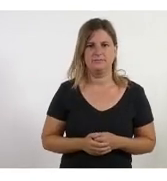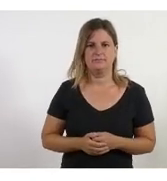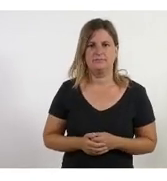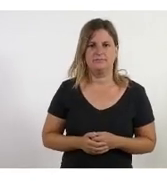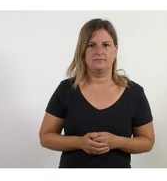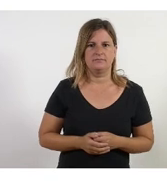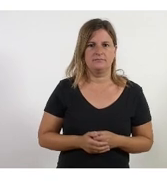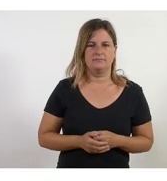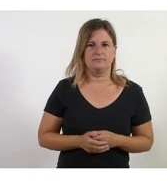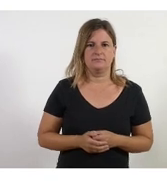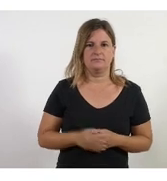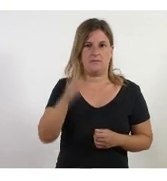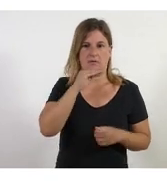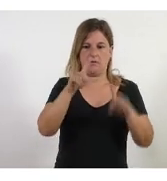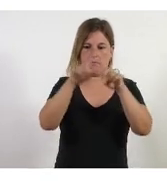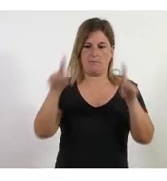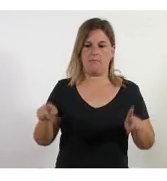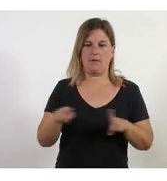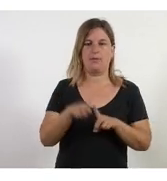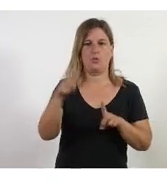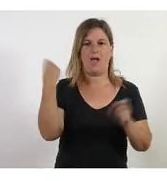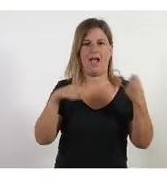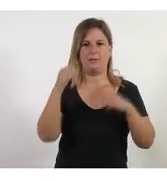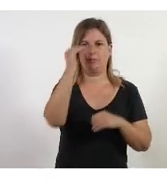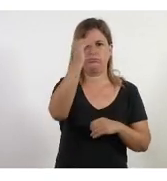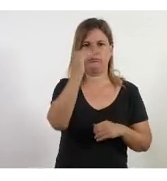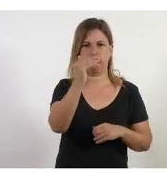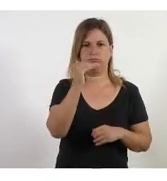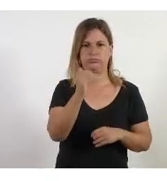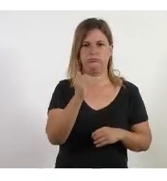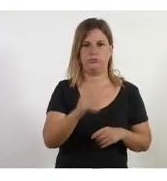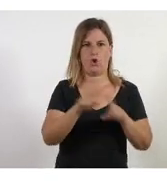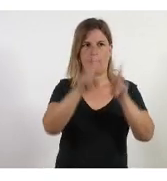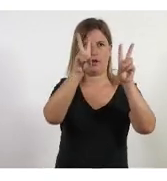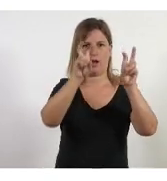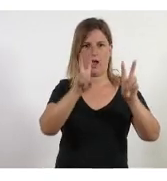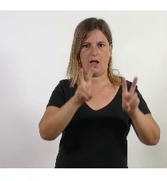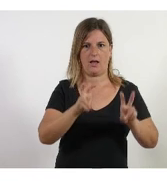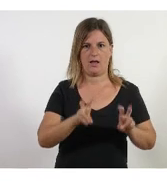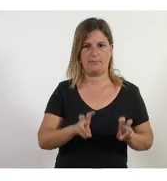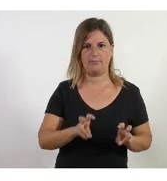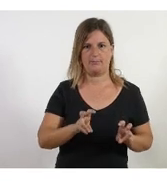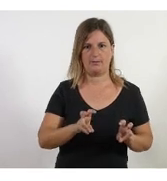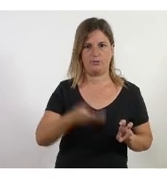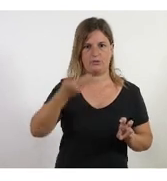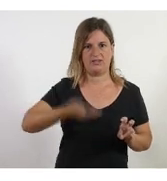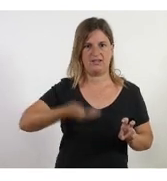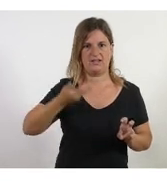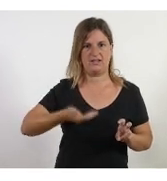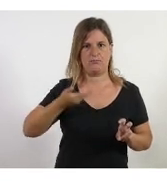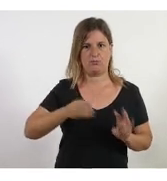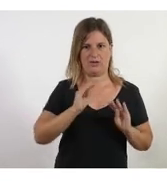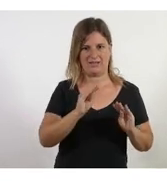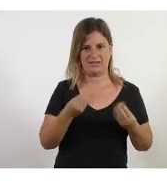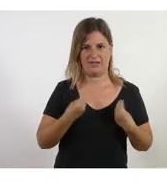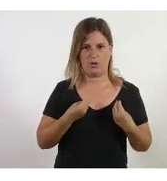Agafes una fulla, un full de paper, poses activitats, capítols, podríem dir, importants en la teva